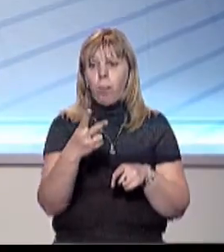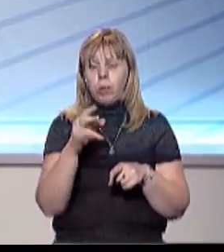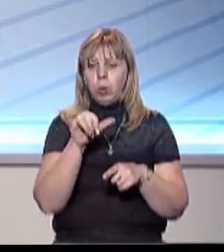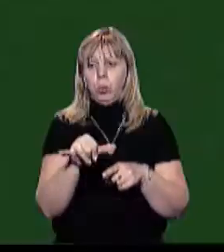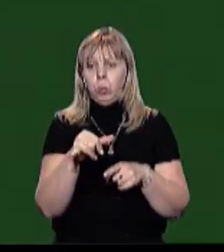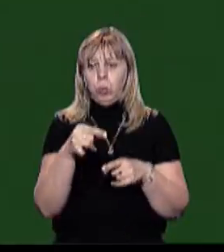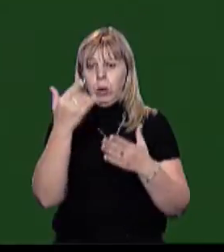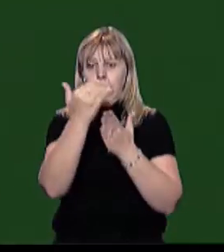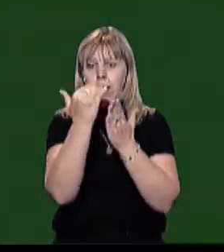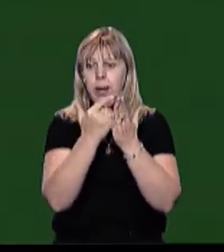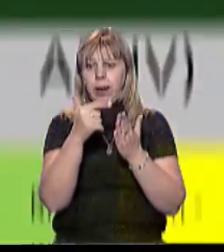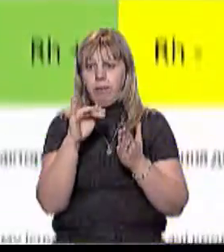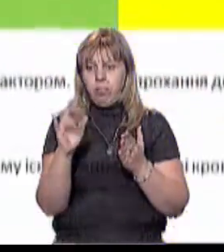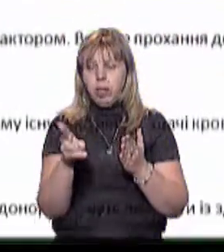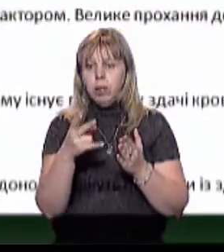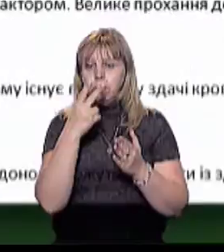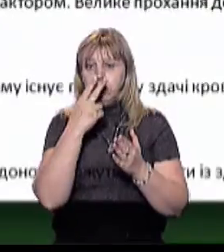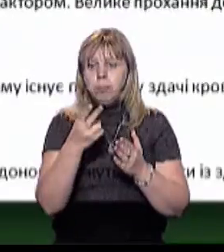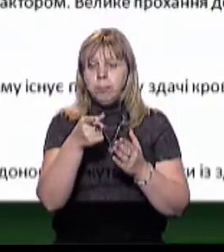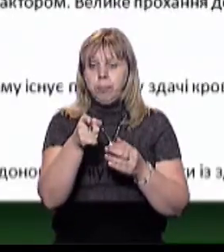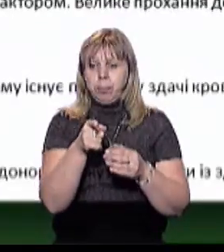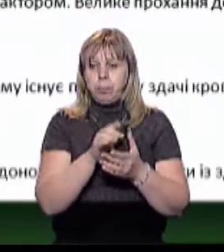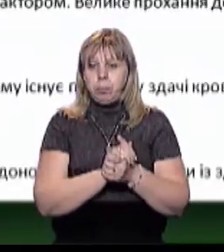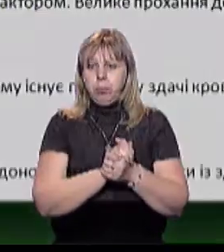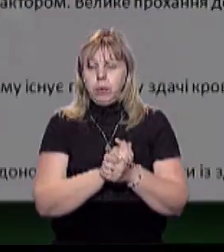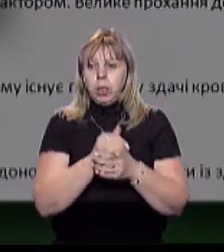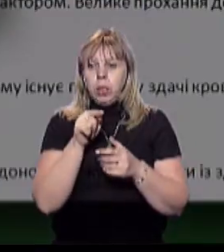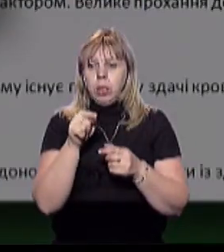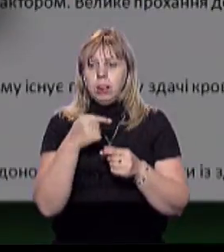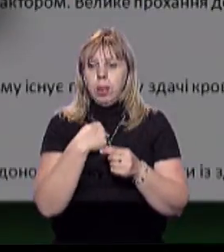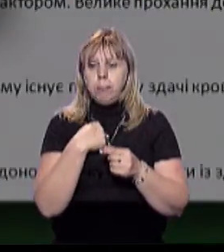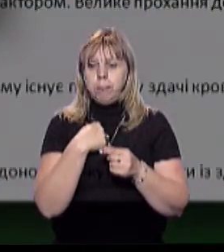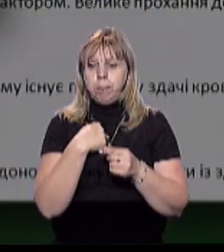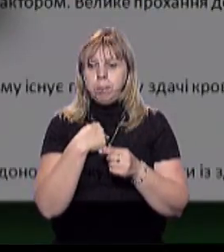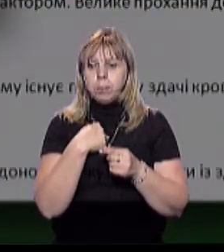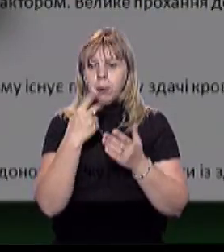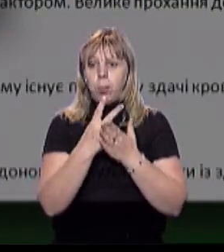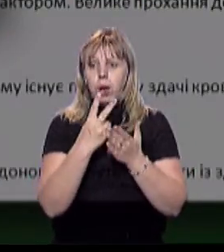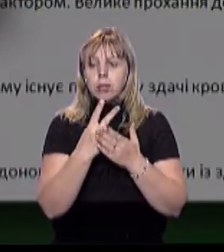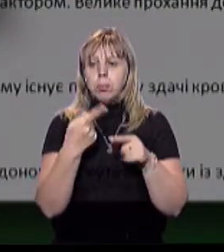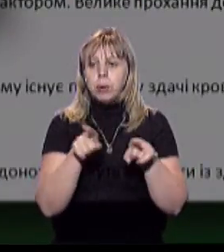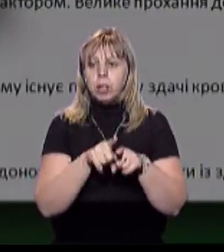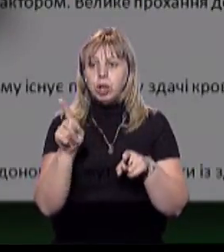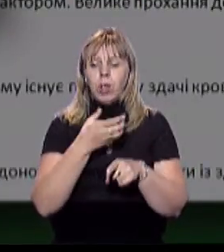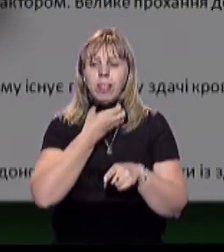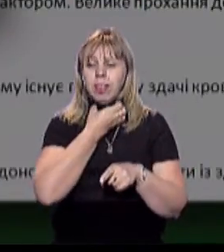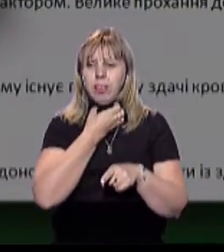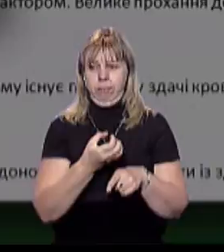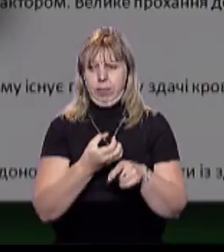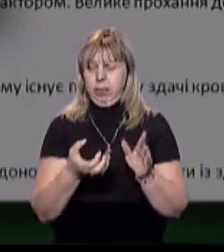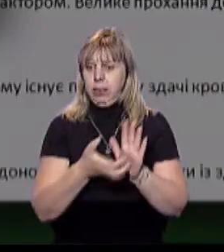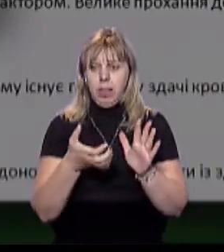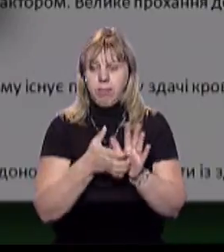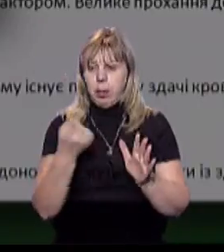побачимо у графіці? Ось бачимо її. І тут нам показано про те, що дефіцит, так,